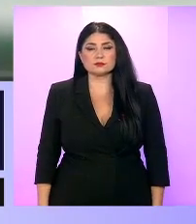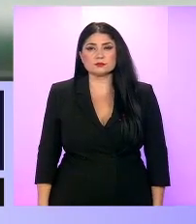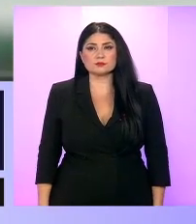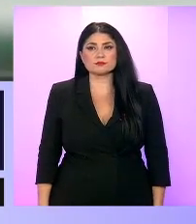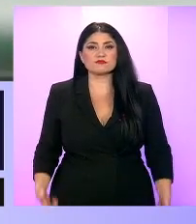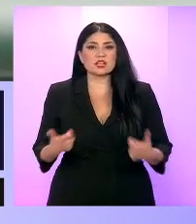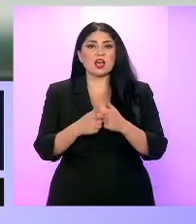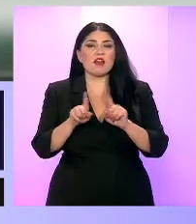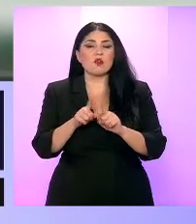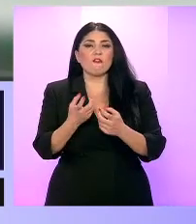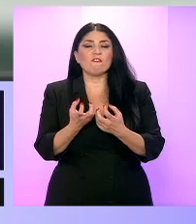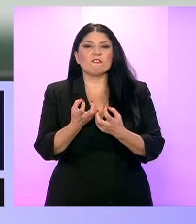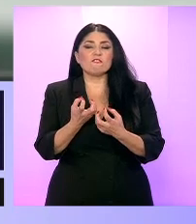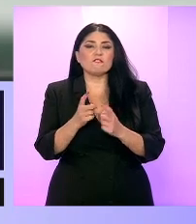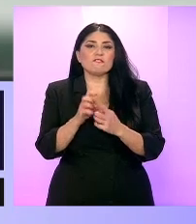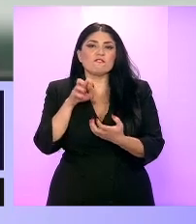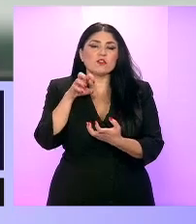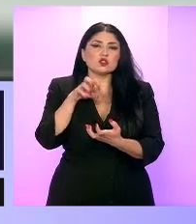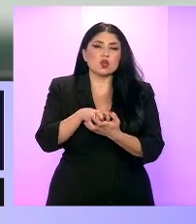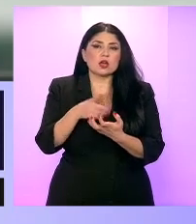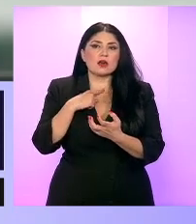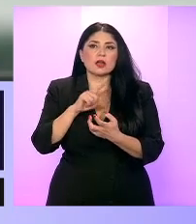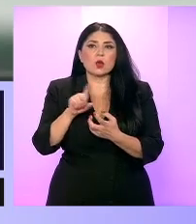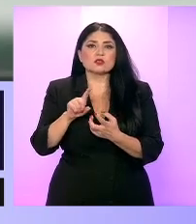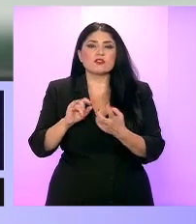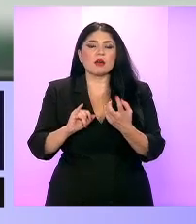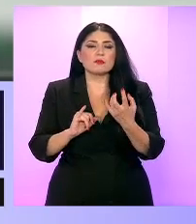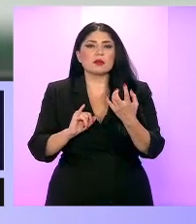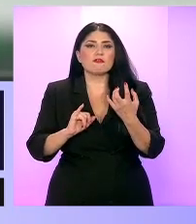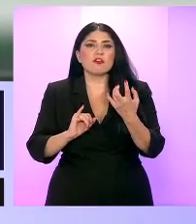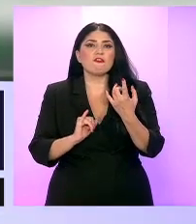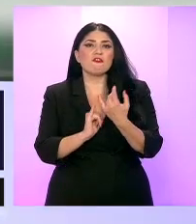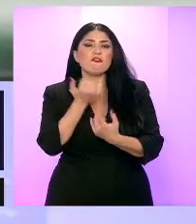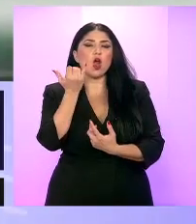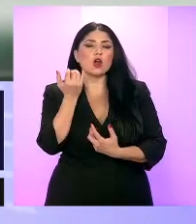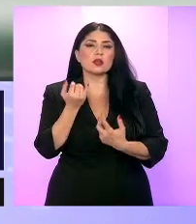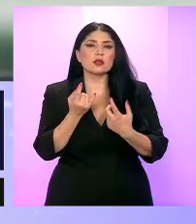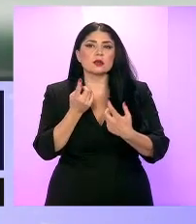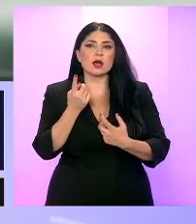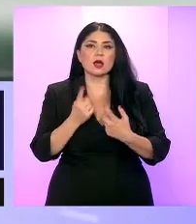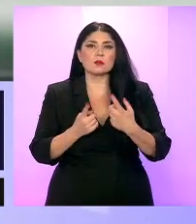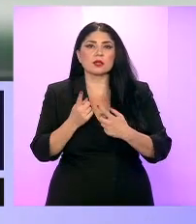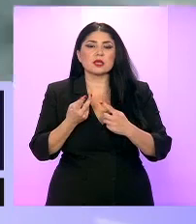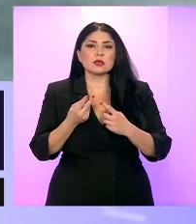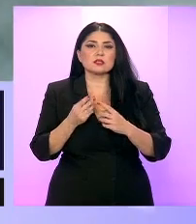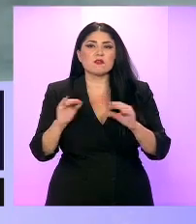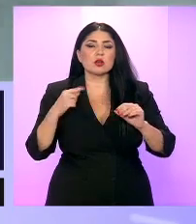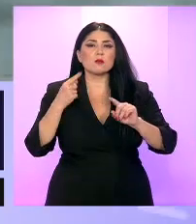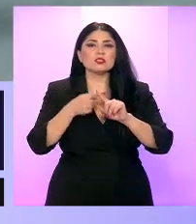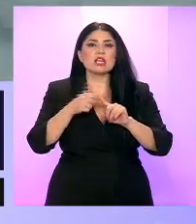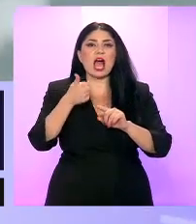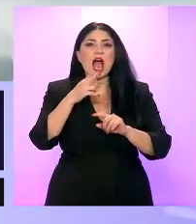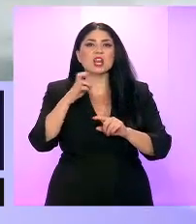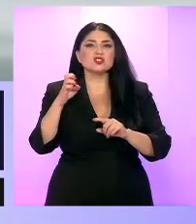un focar de generare a așa numitelor înflorire algale, adică a proceselor de înmulțire a